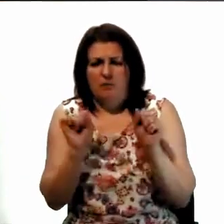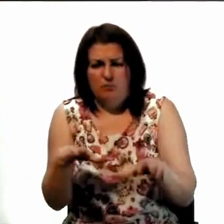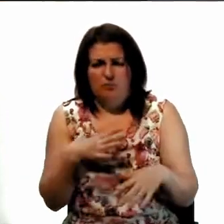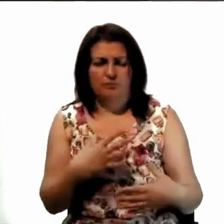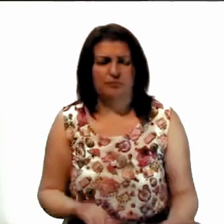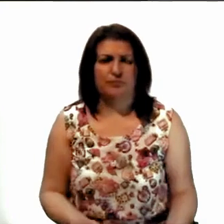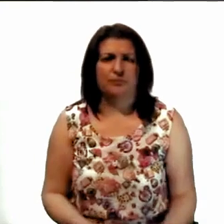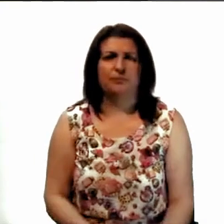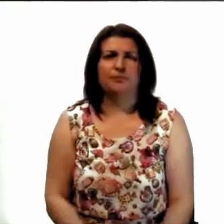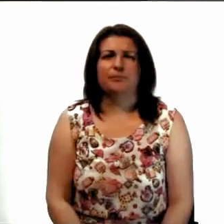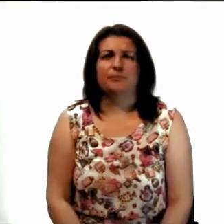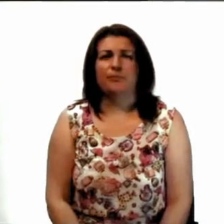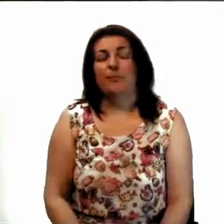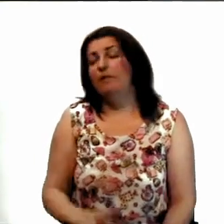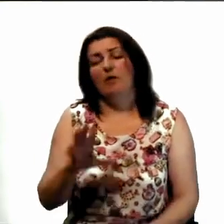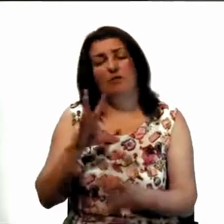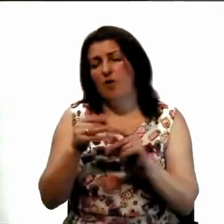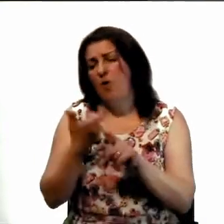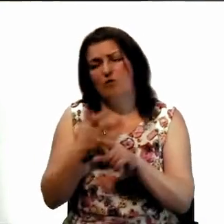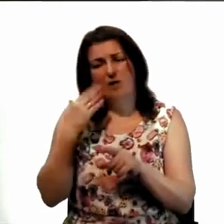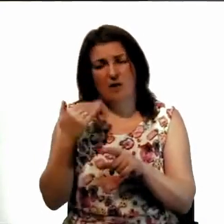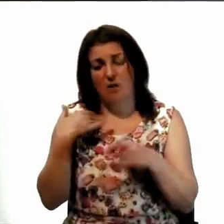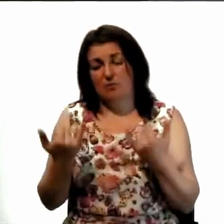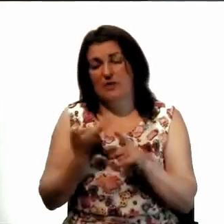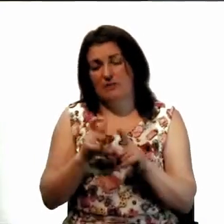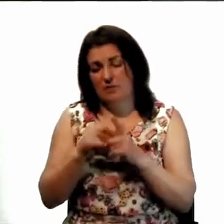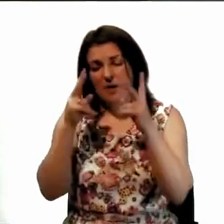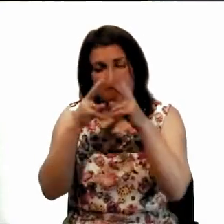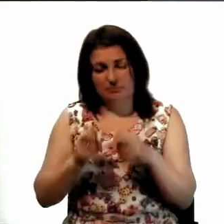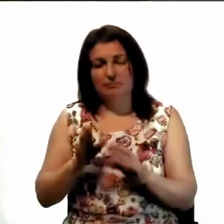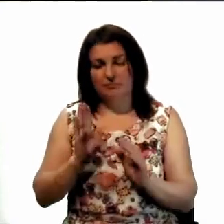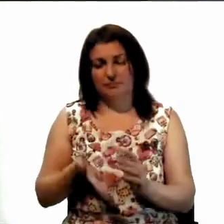возможно? Очень легко, мы сегодня это рассмотрим.